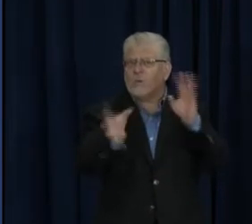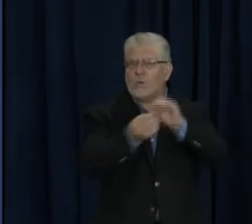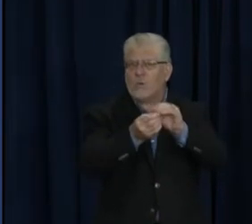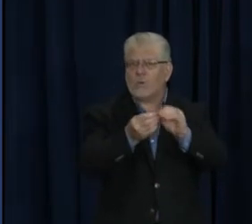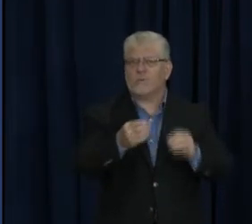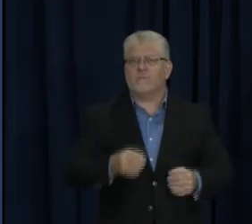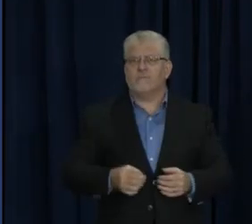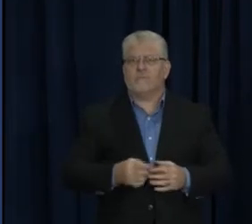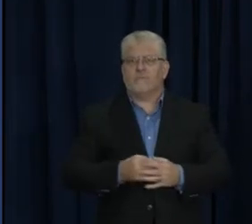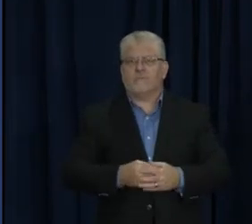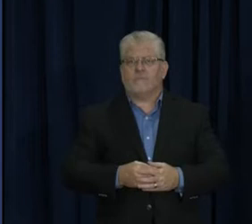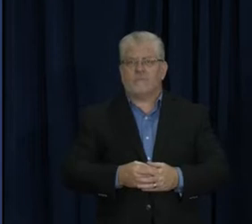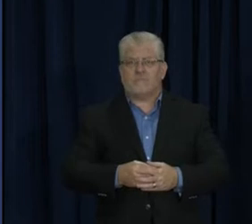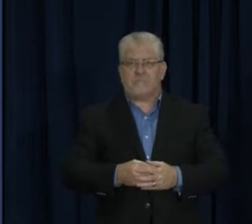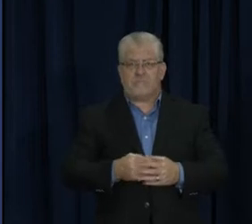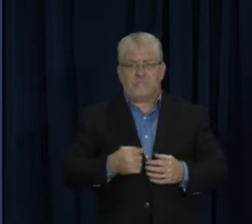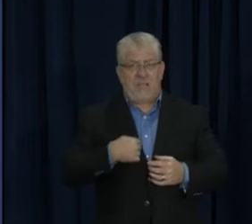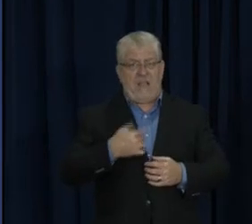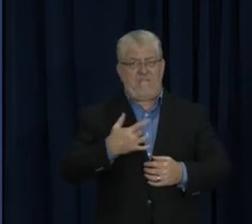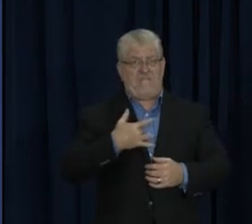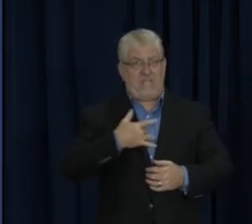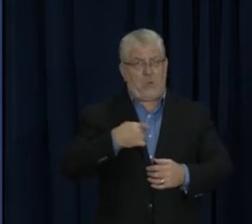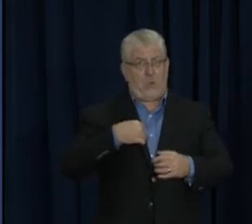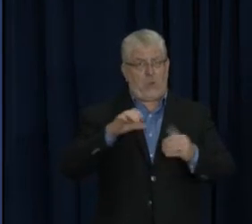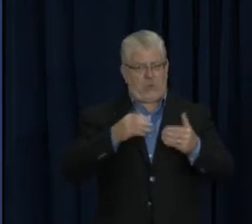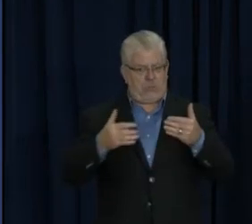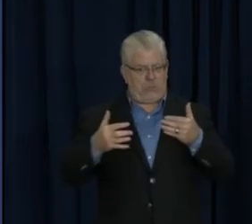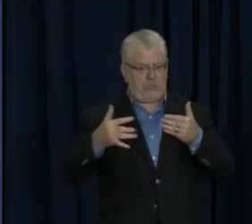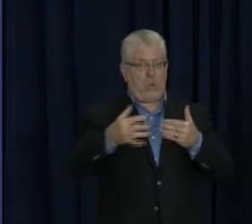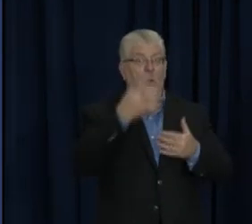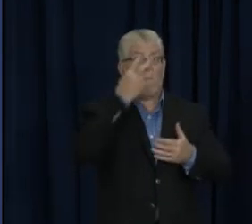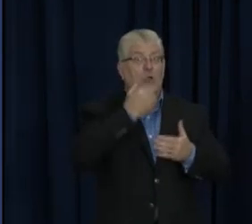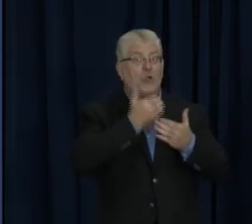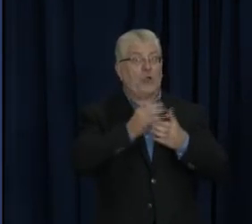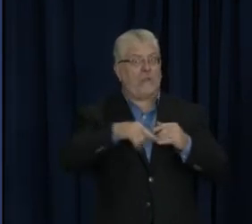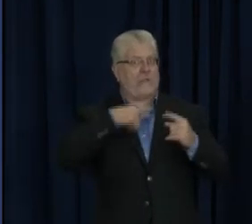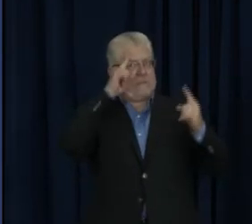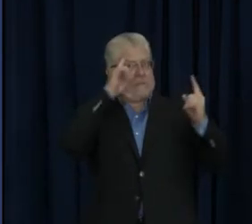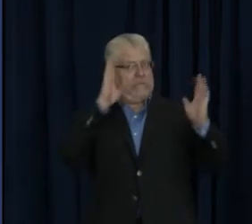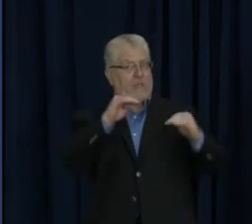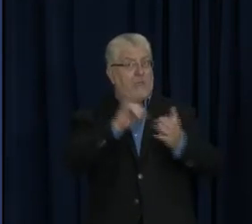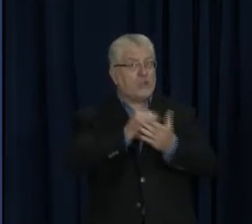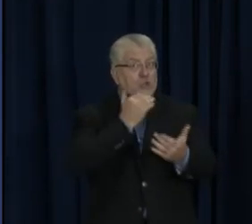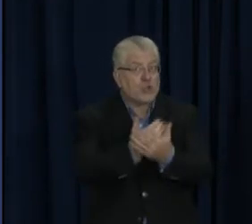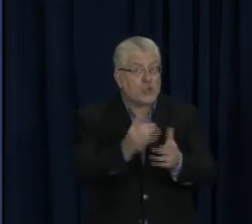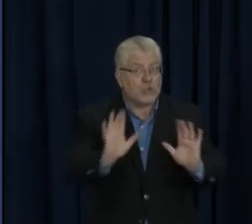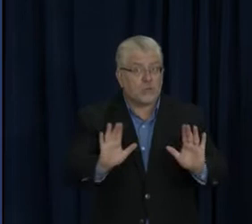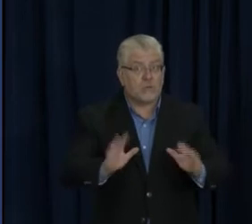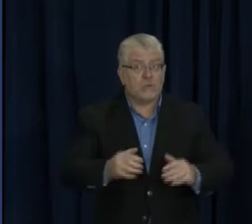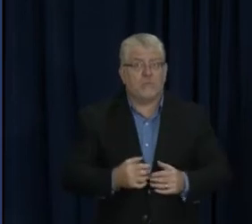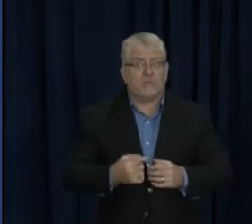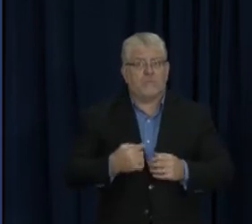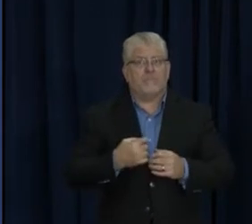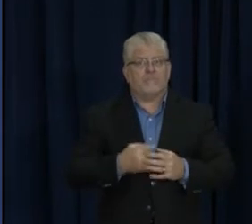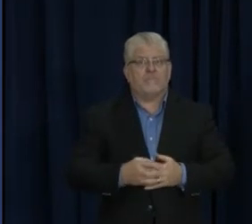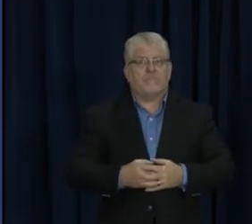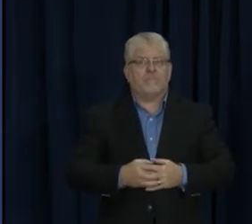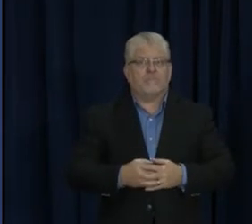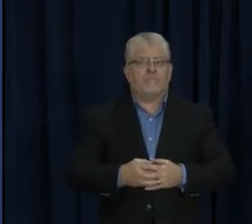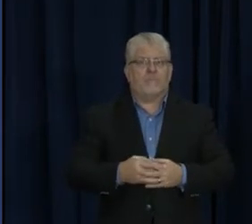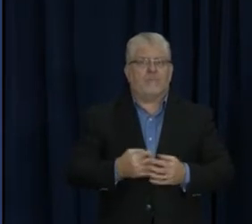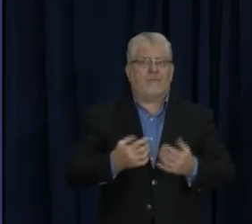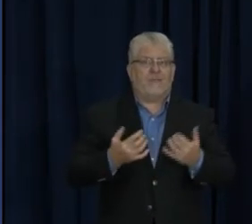الأصوات الأخرى ستعد هذه الليلة، ولذلك تابعوا موقعنا الإلكتروني لتعرفوا المستجدات.